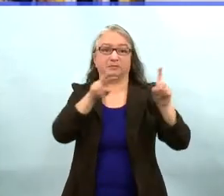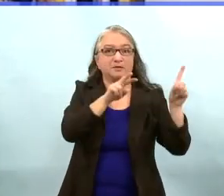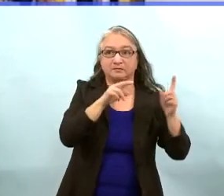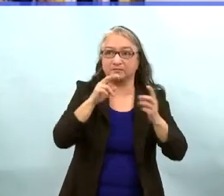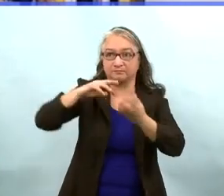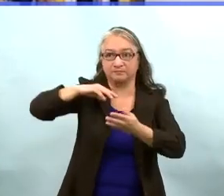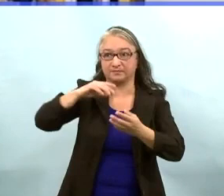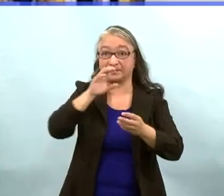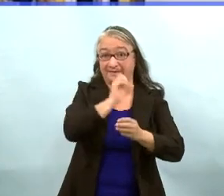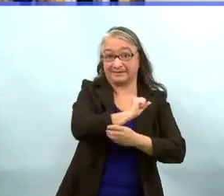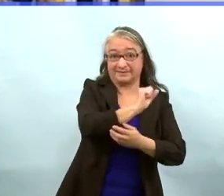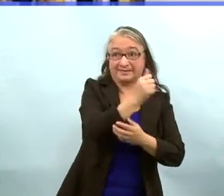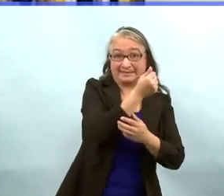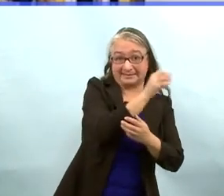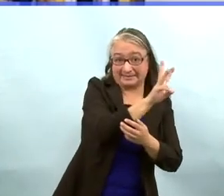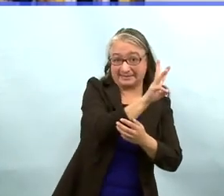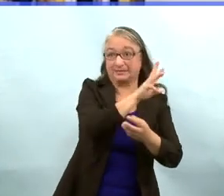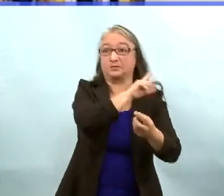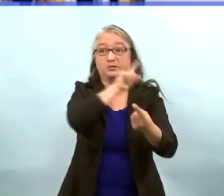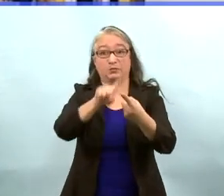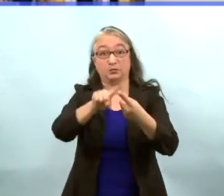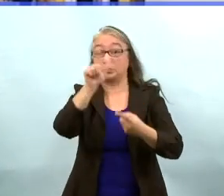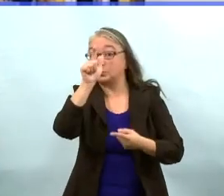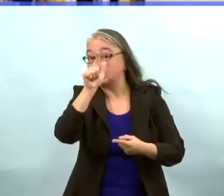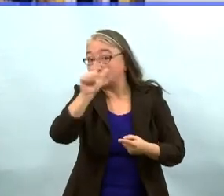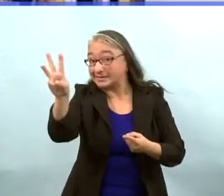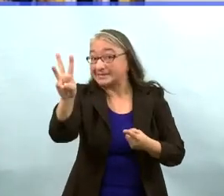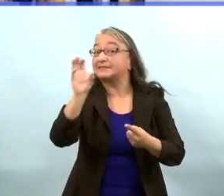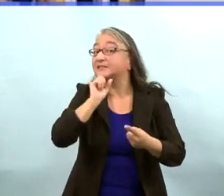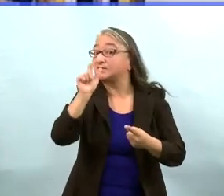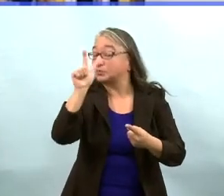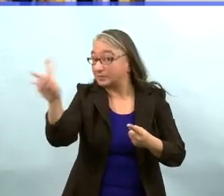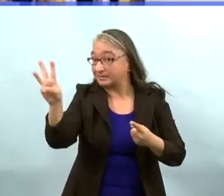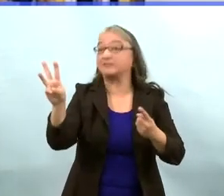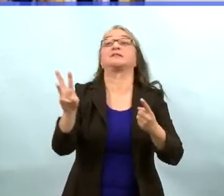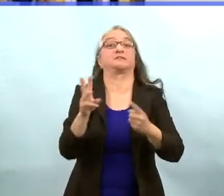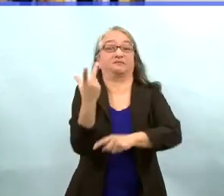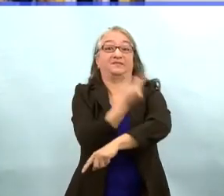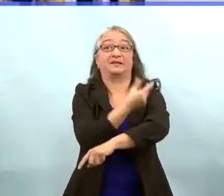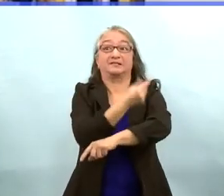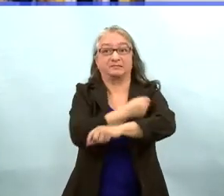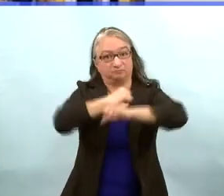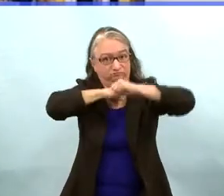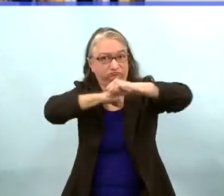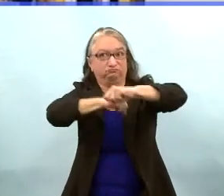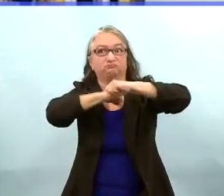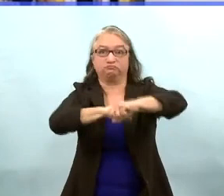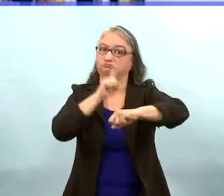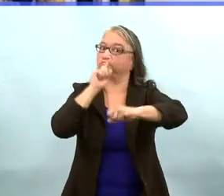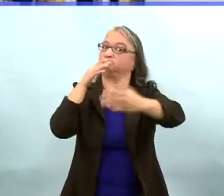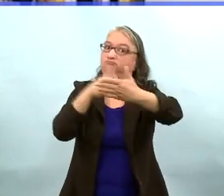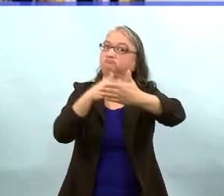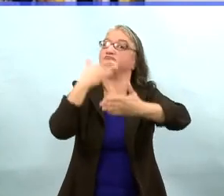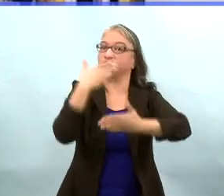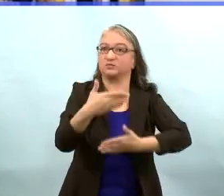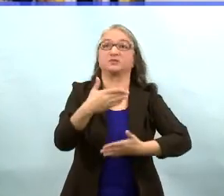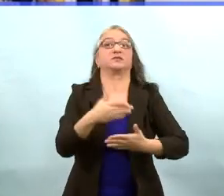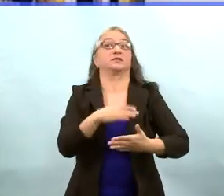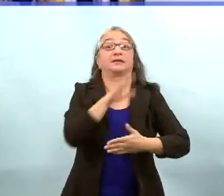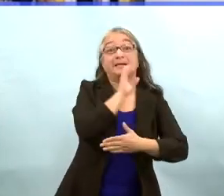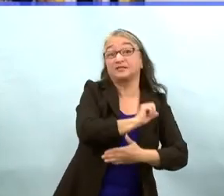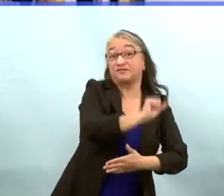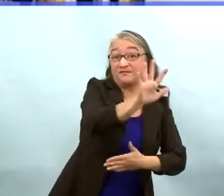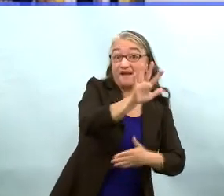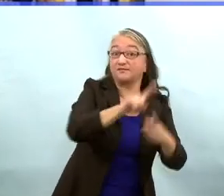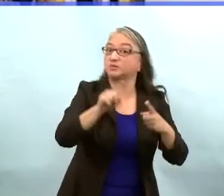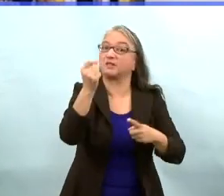aussi bonne que celle des gens de 16 ans à 26 ans. Et donc, il y avait une bonne réponse immunitaire. Il n'y a également aucun danger qui a